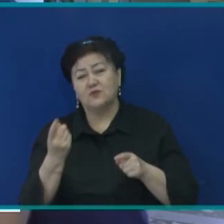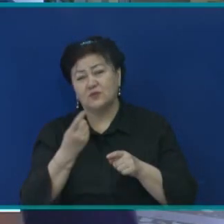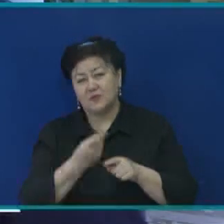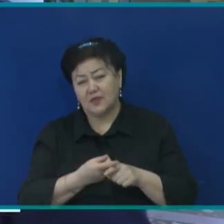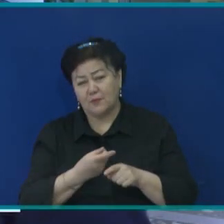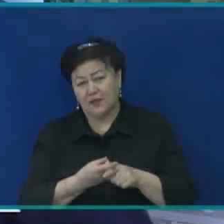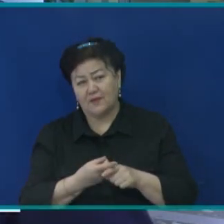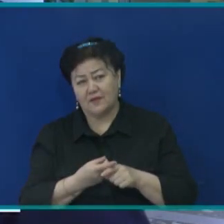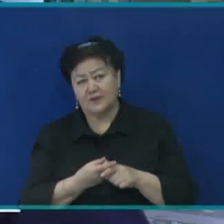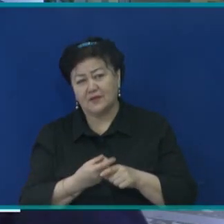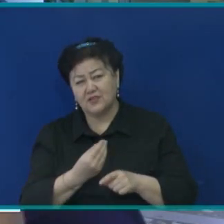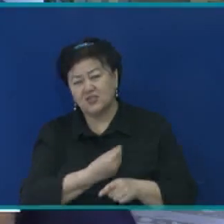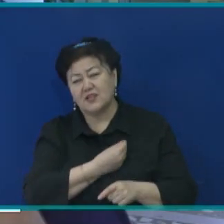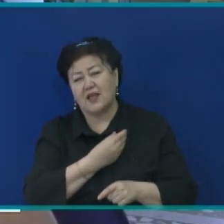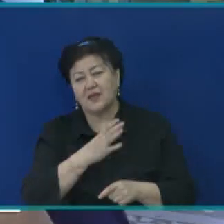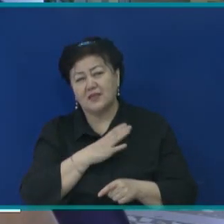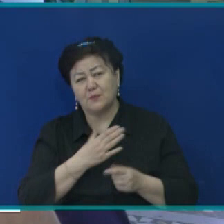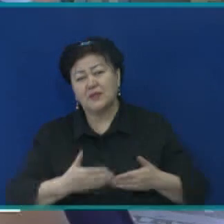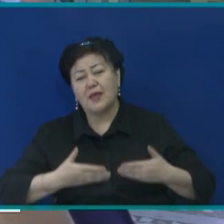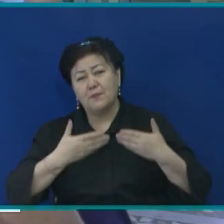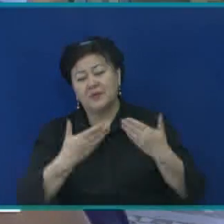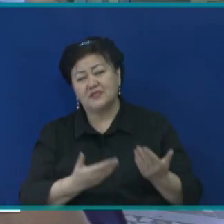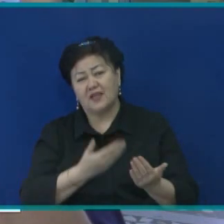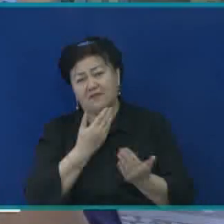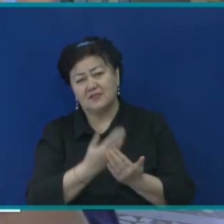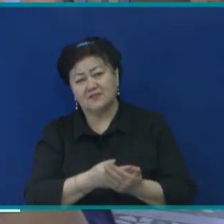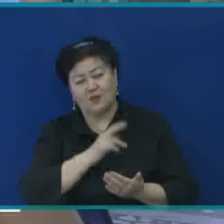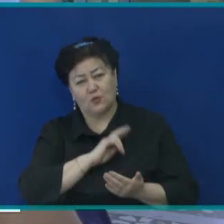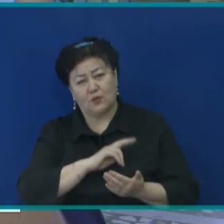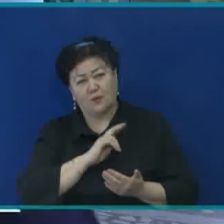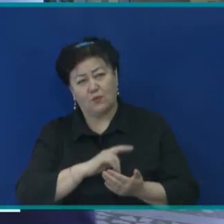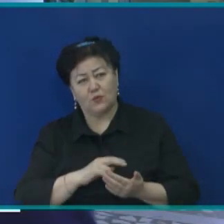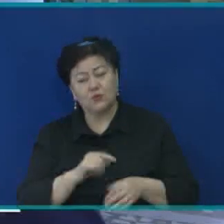оймен осы шығарманы біз